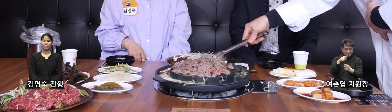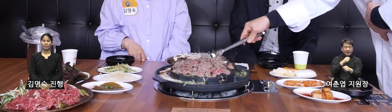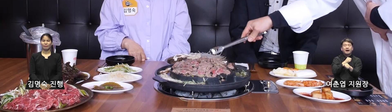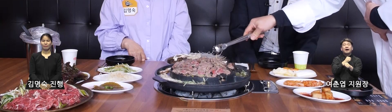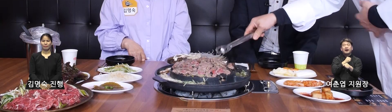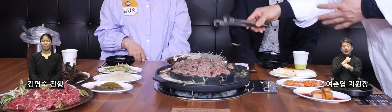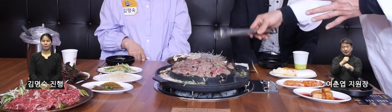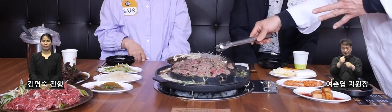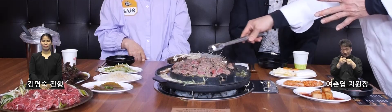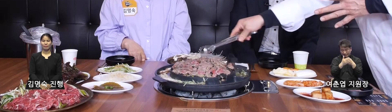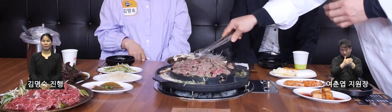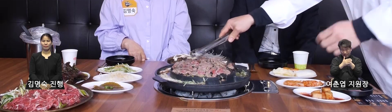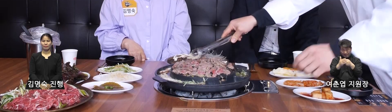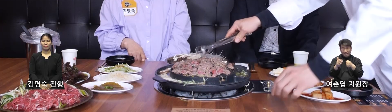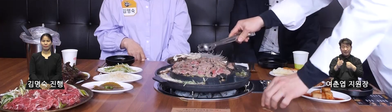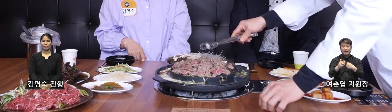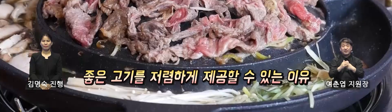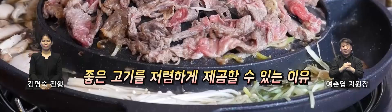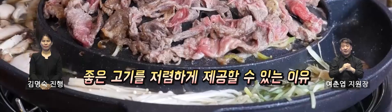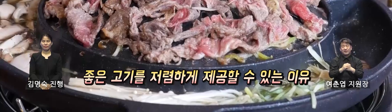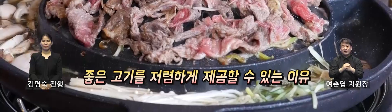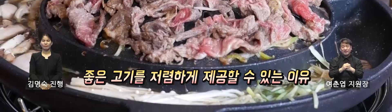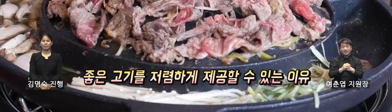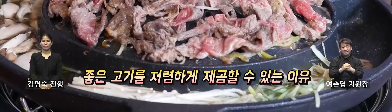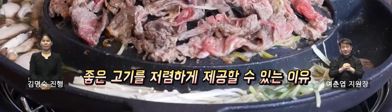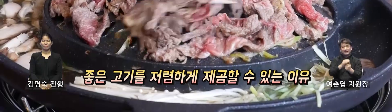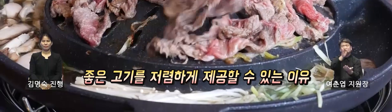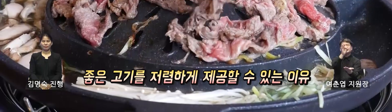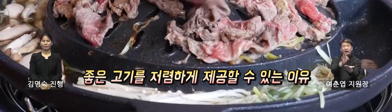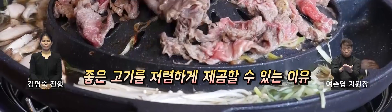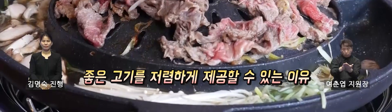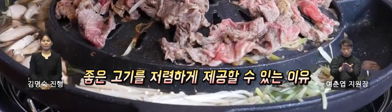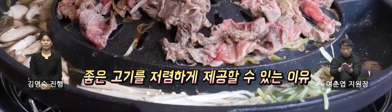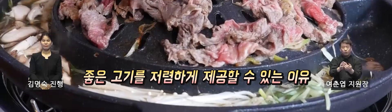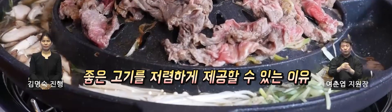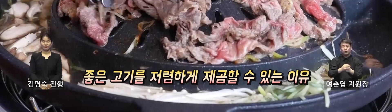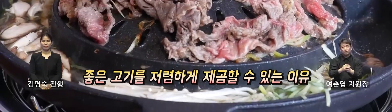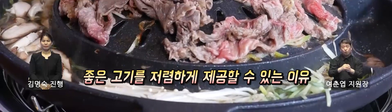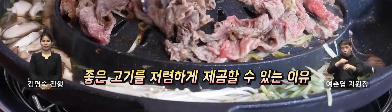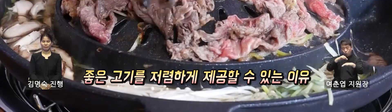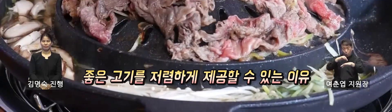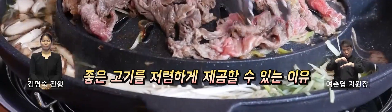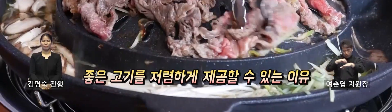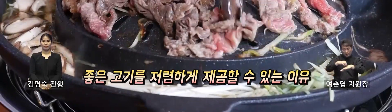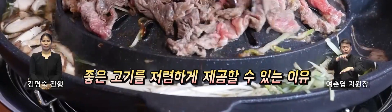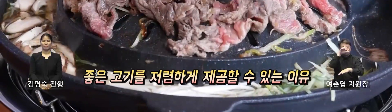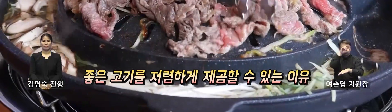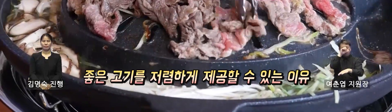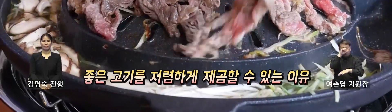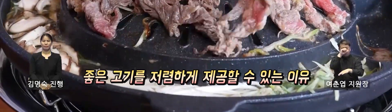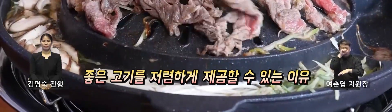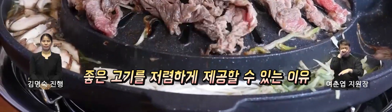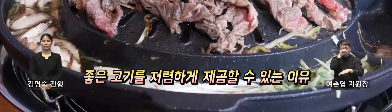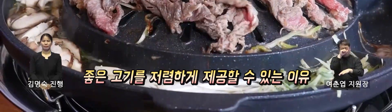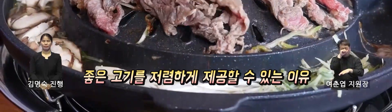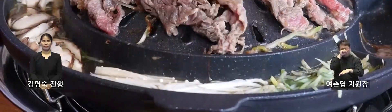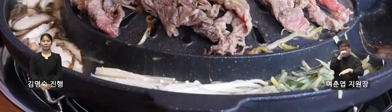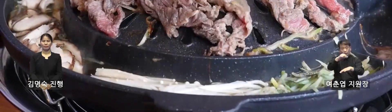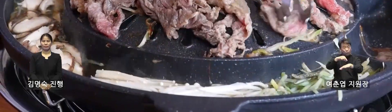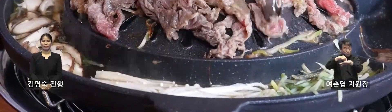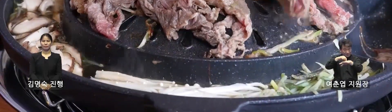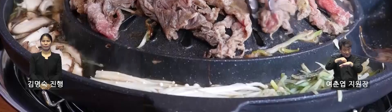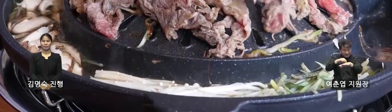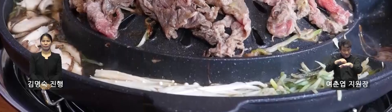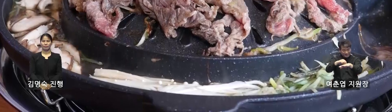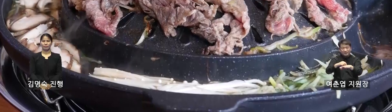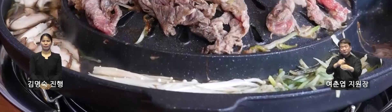갖고 오니까 그만큼 싸고 그만큼 고객들한테 좋은 고기를 맛있게